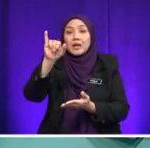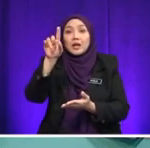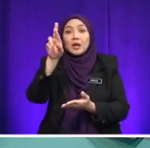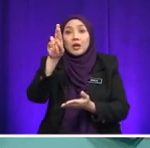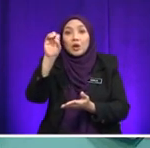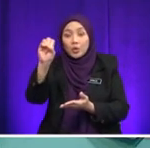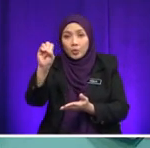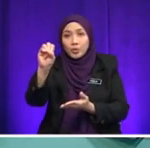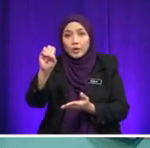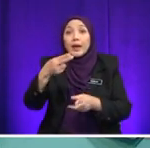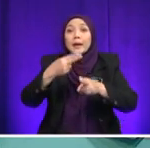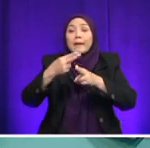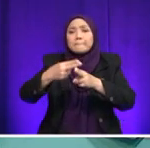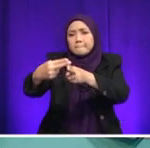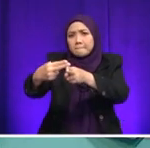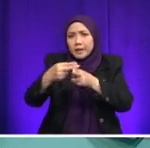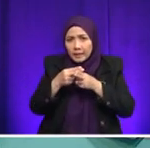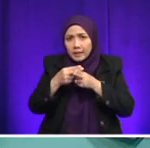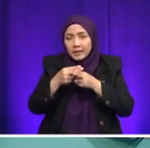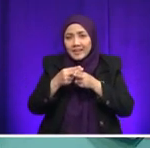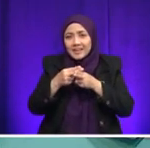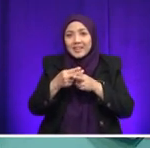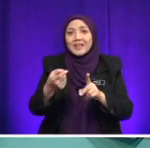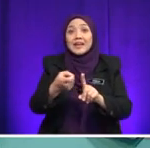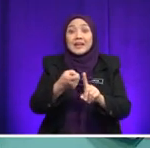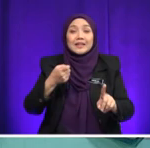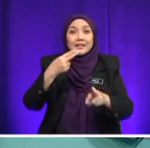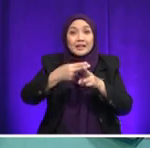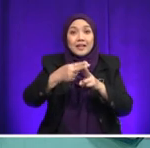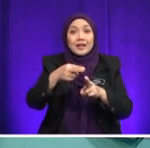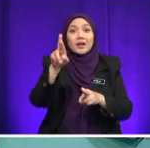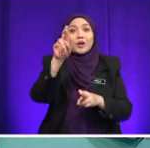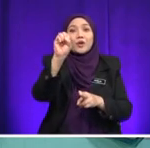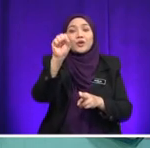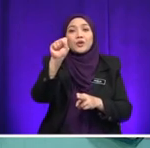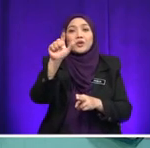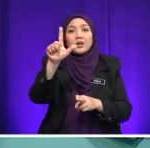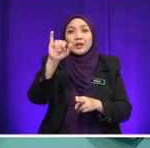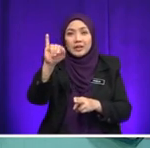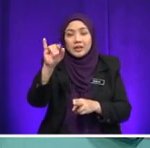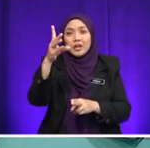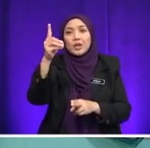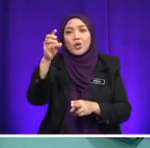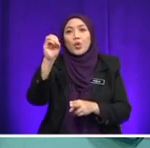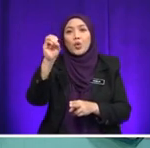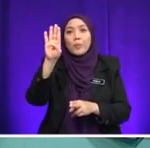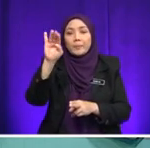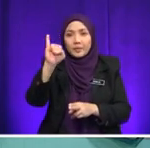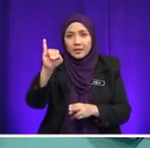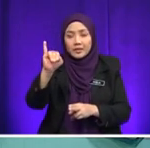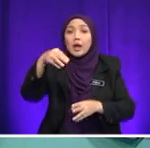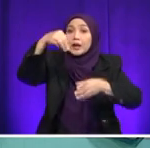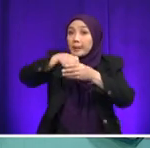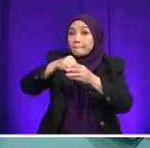rossidobi dan petikan saja ini ada dalam buku teks sejarah tingkatan 4 Oke jadi